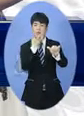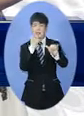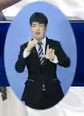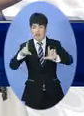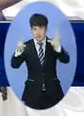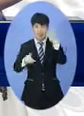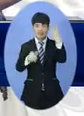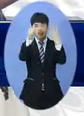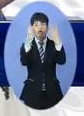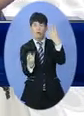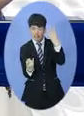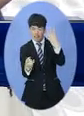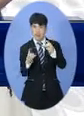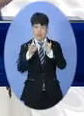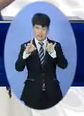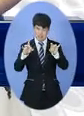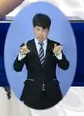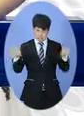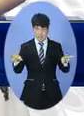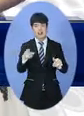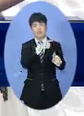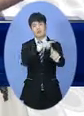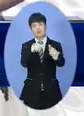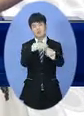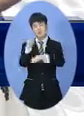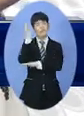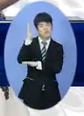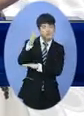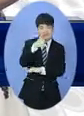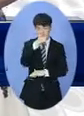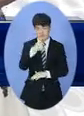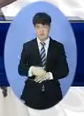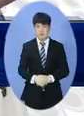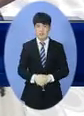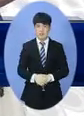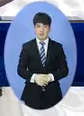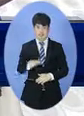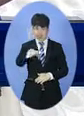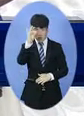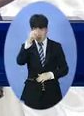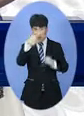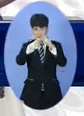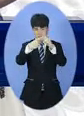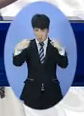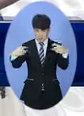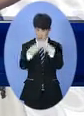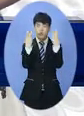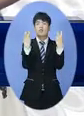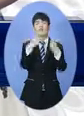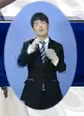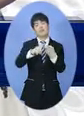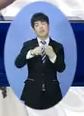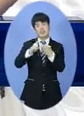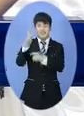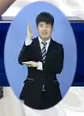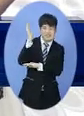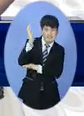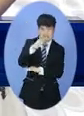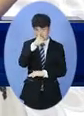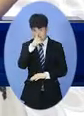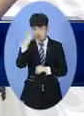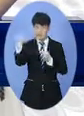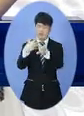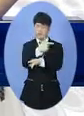5월 매주 화요일 총 4회에 걸쳐 각각의 주제별로 진행되는데요. 교통사고를 주제로 한 첫 강의부터 시민들의 큰